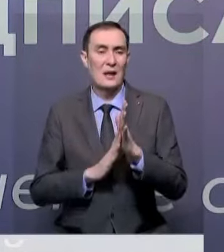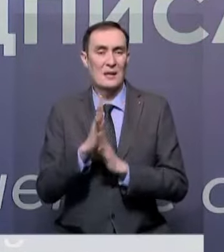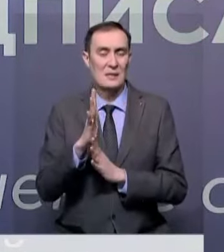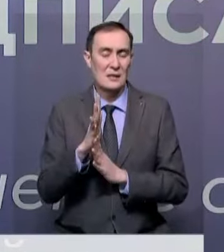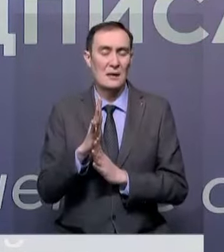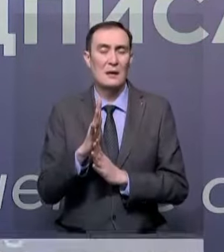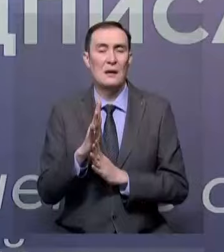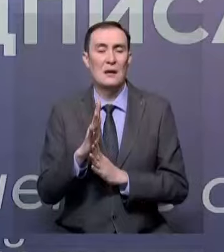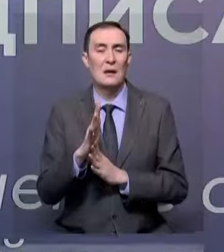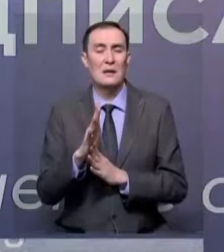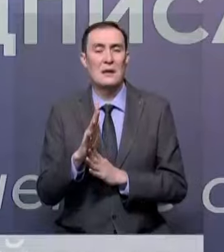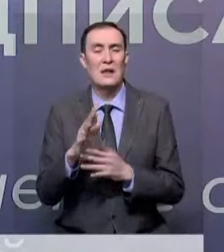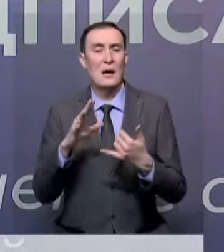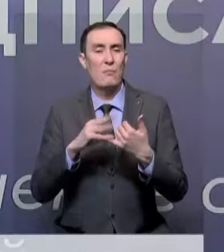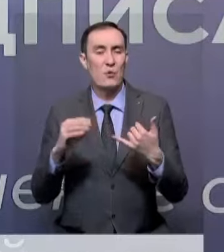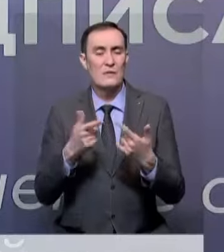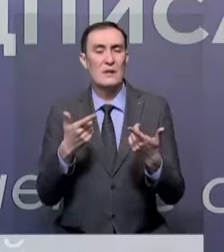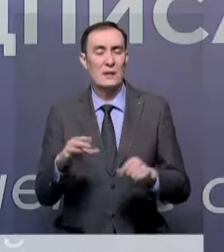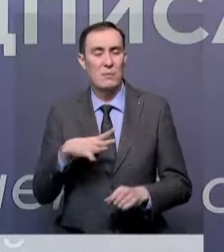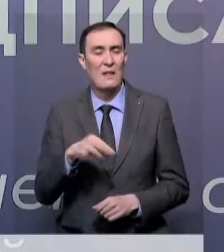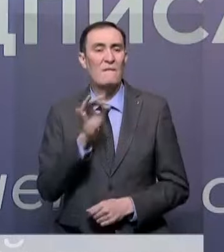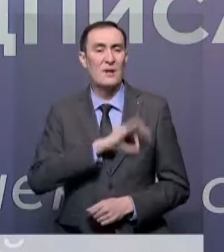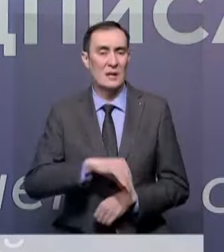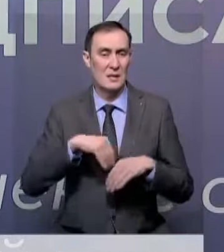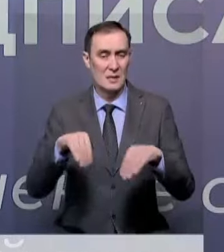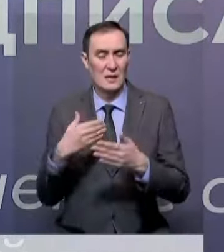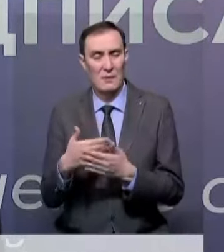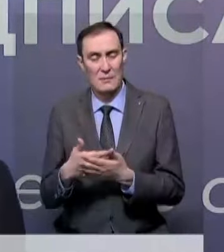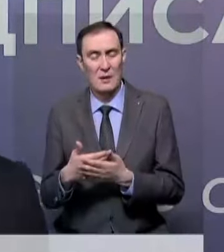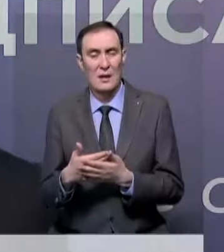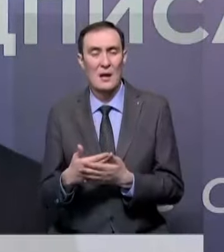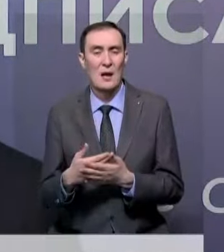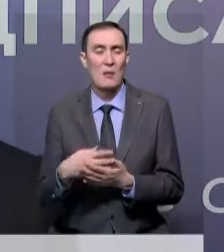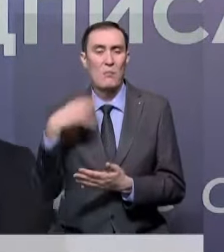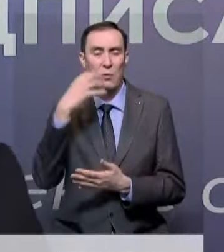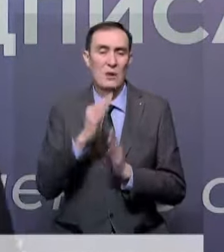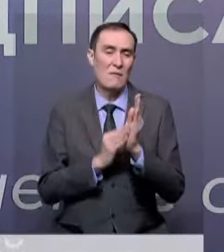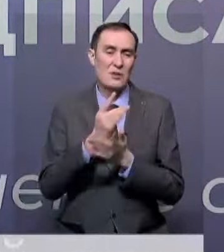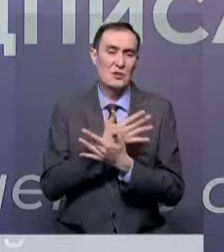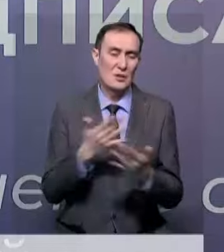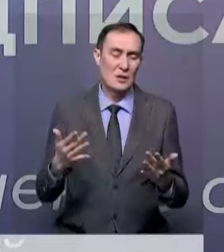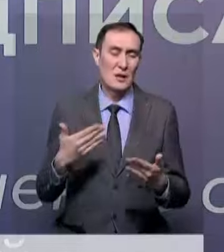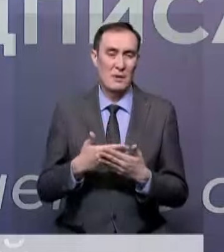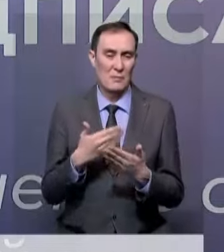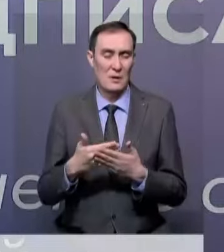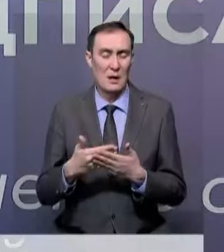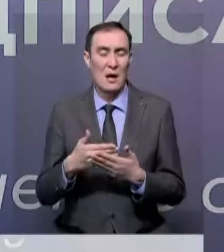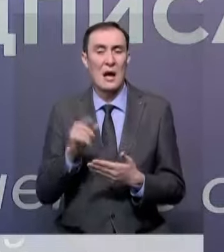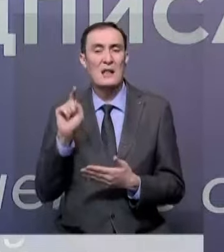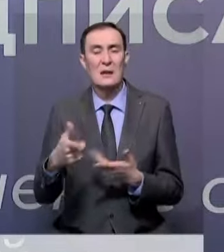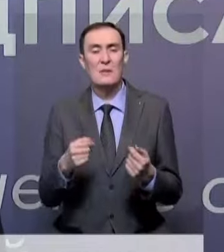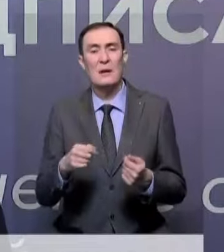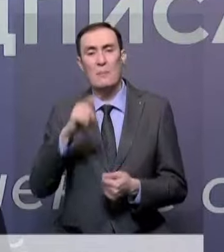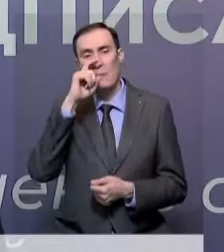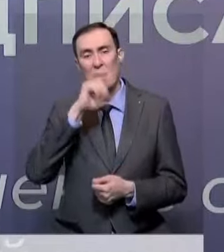не на тех почвах, где выгодно сажать, например, там плодоовощные или там какие-то культуры. То есть там, где